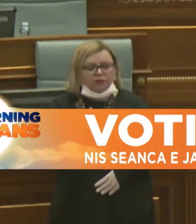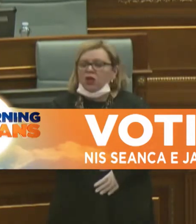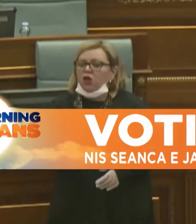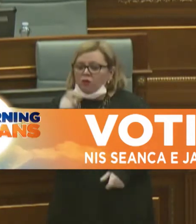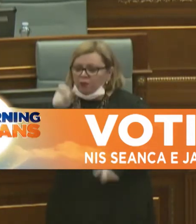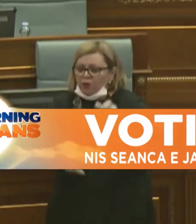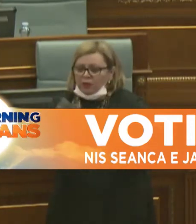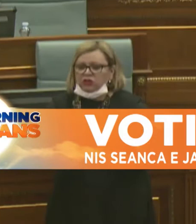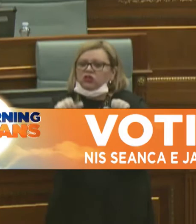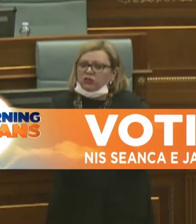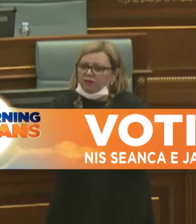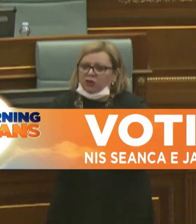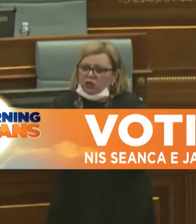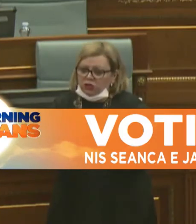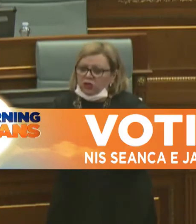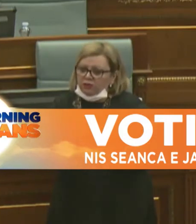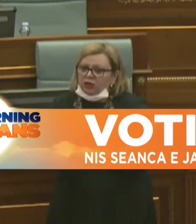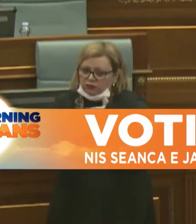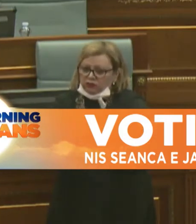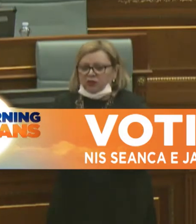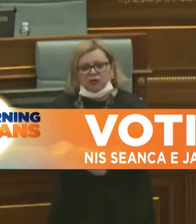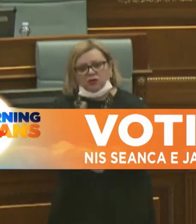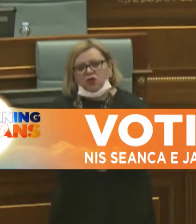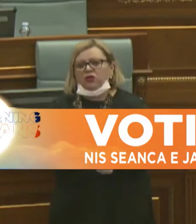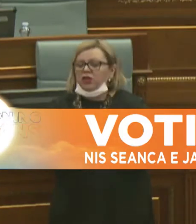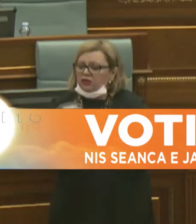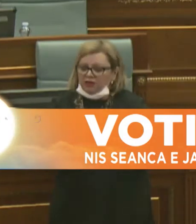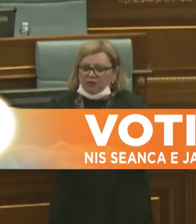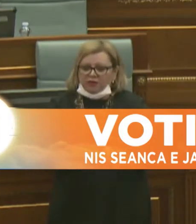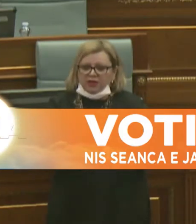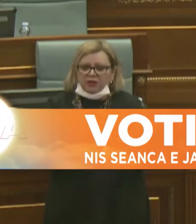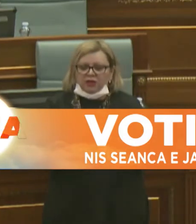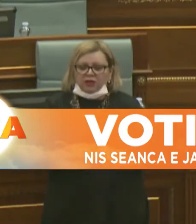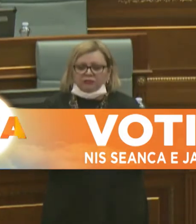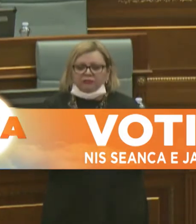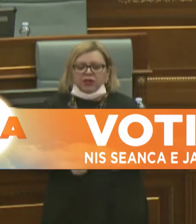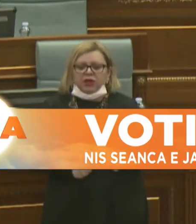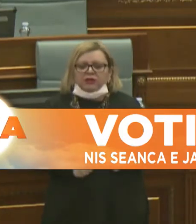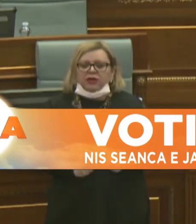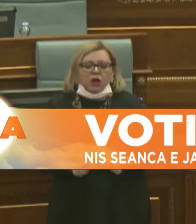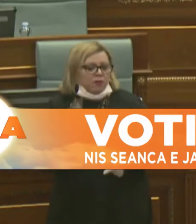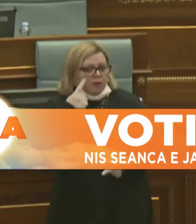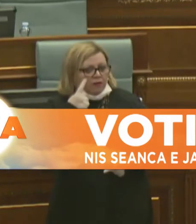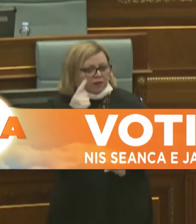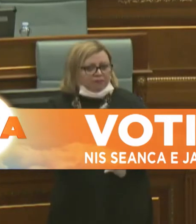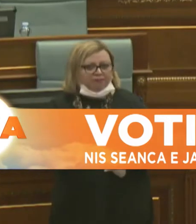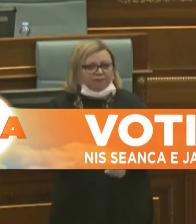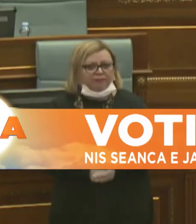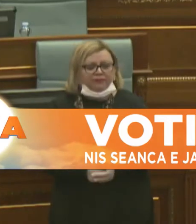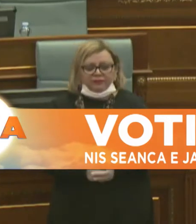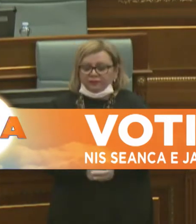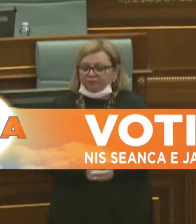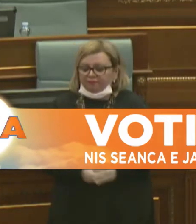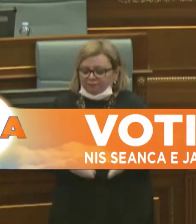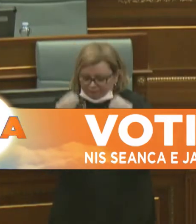duhet një qeveri që i shërben, e jo anasjelltas, një qeveri që i duhet një kom për të eksperimentuar.